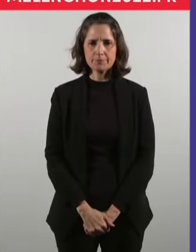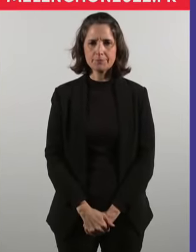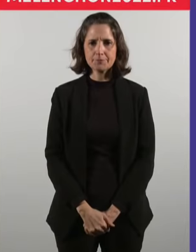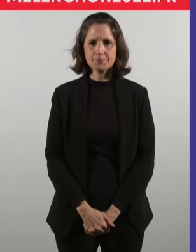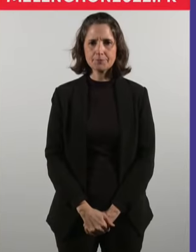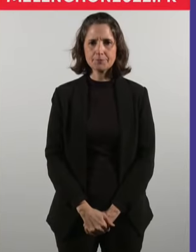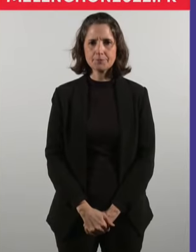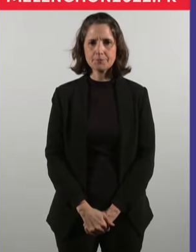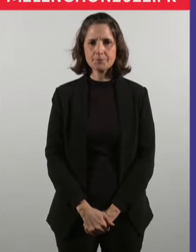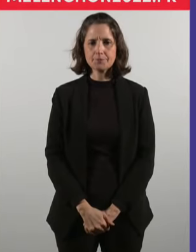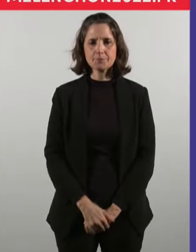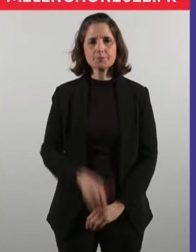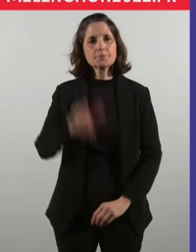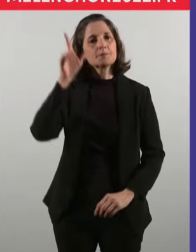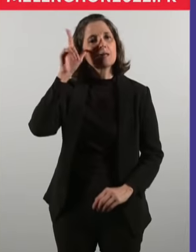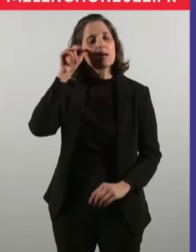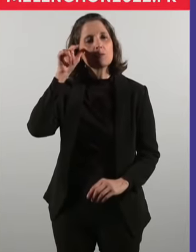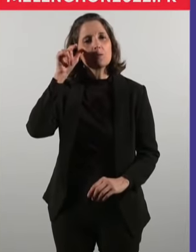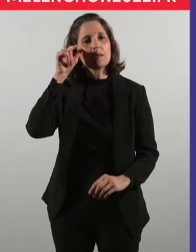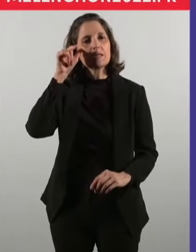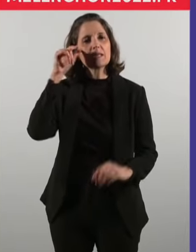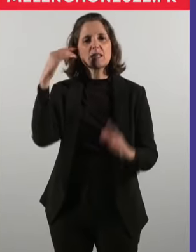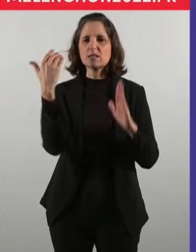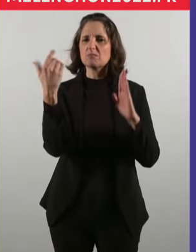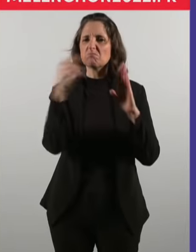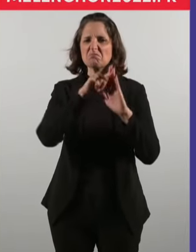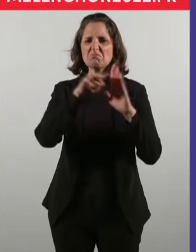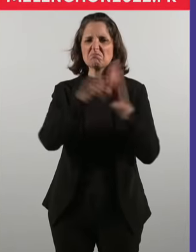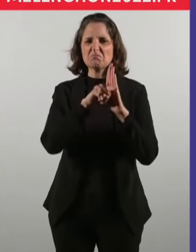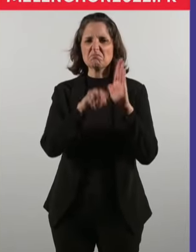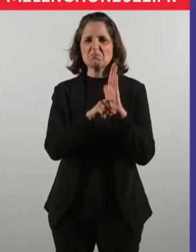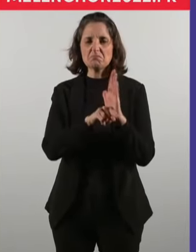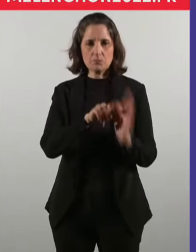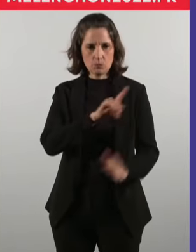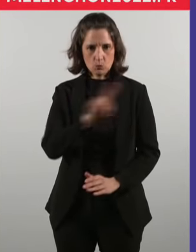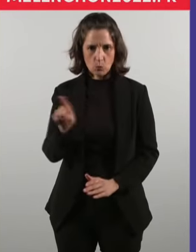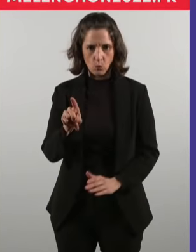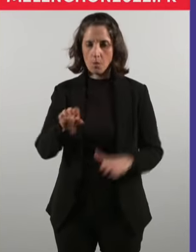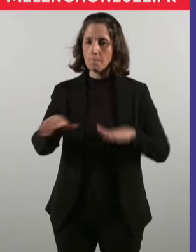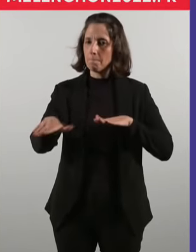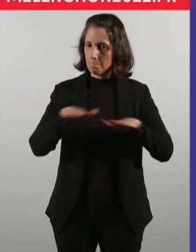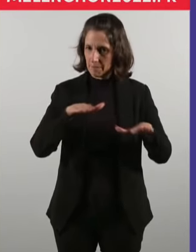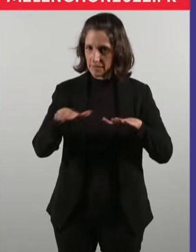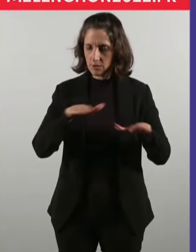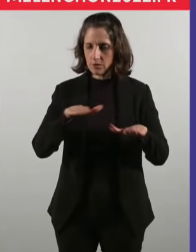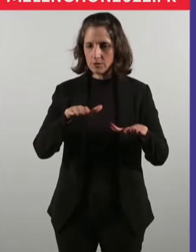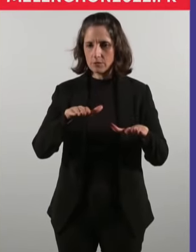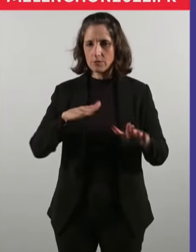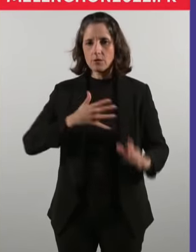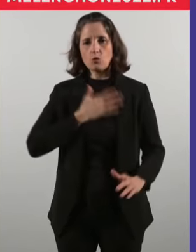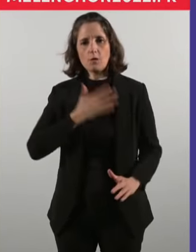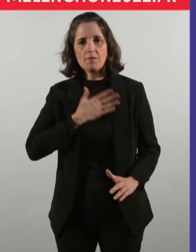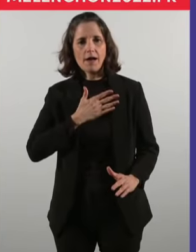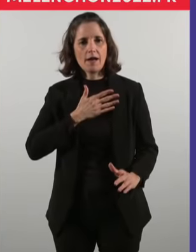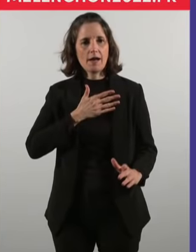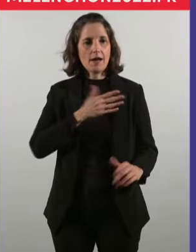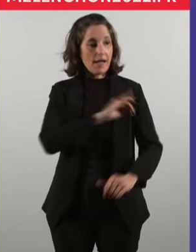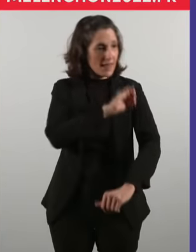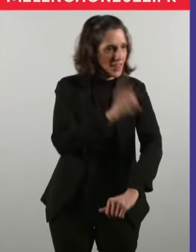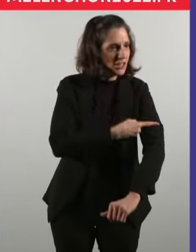La République n'est pas un dogme, elle est une méthode pour atteindre la plus haute efficacité de toutes les énergies humaines.